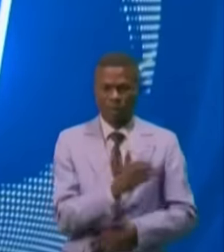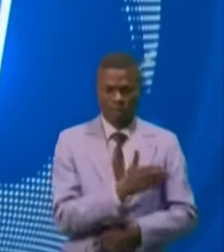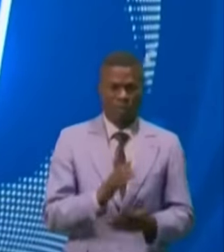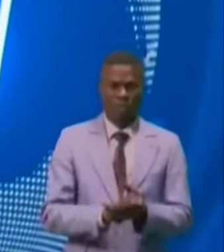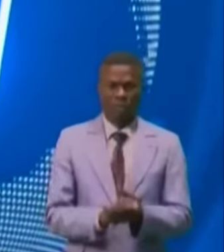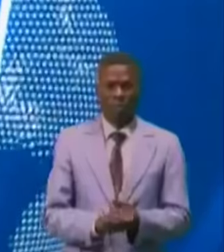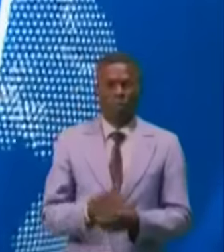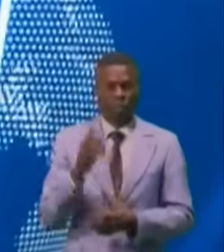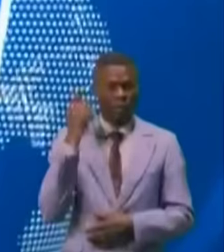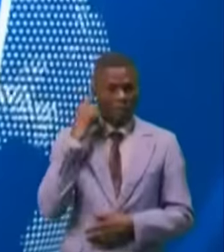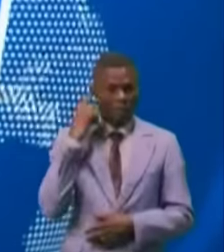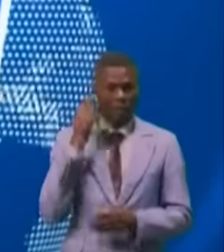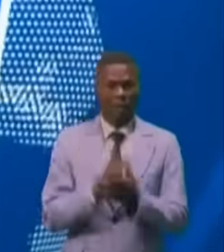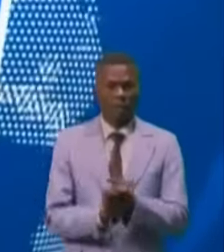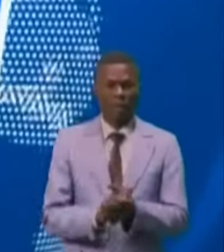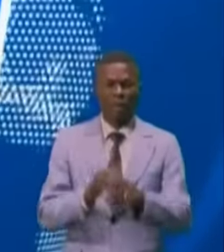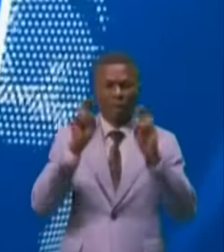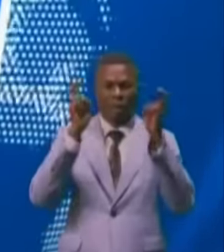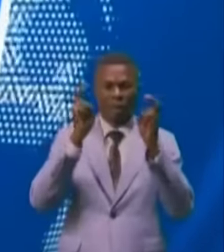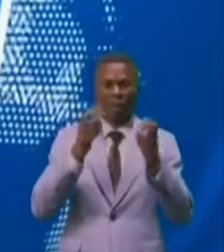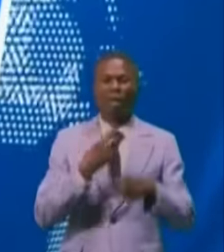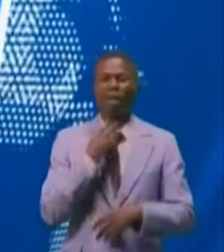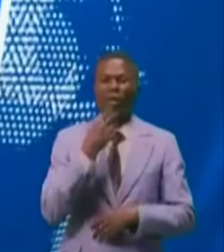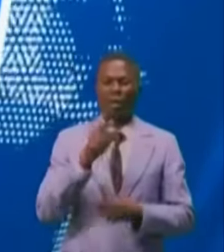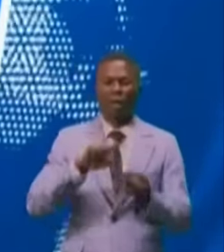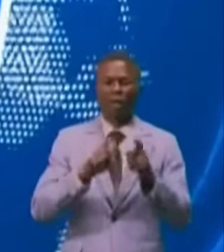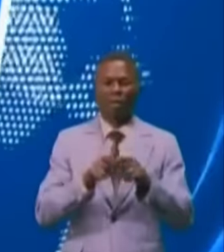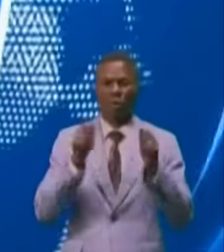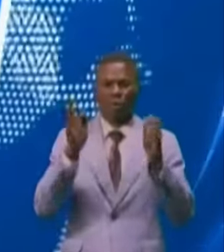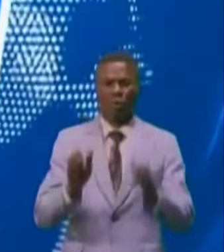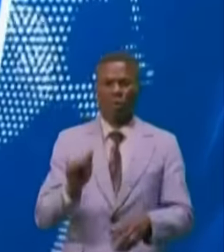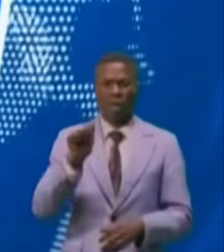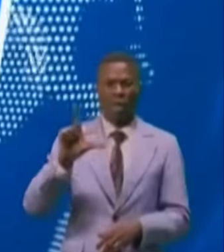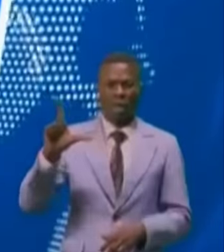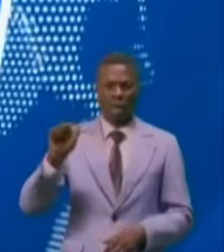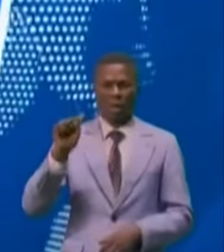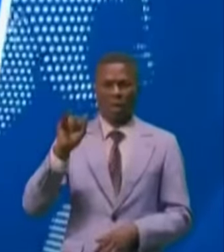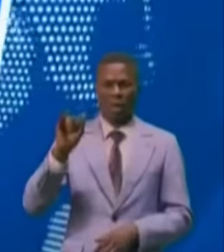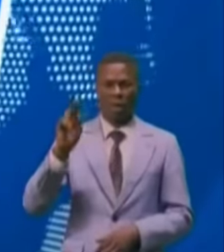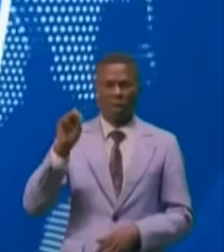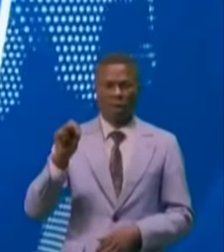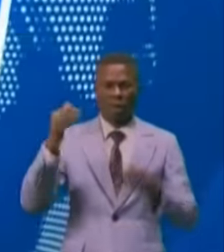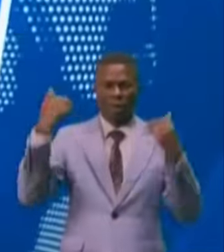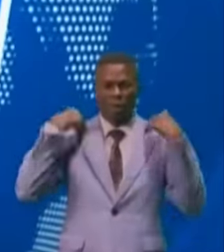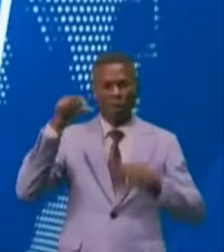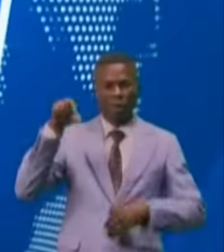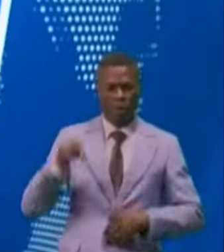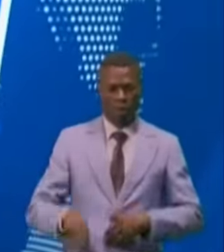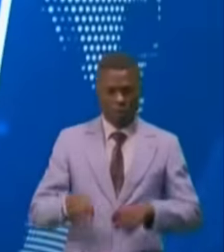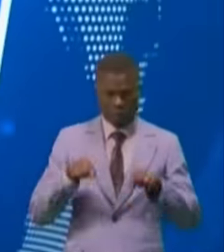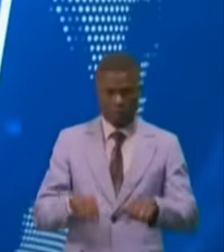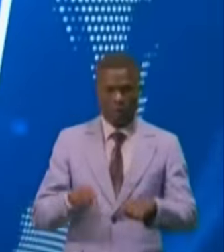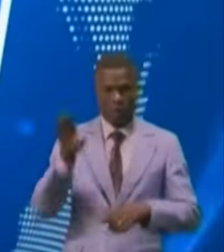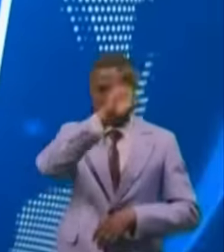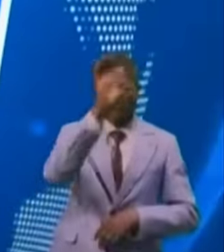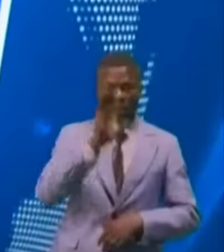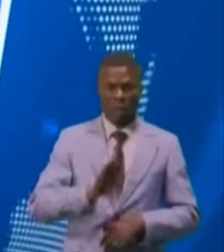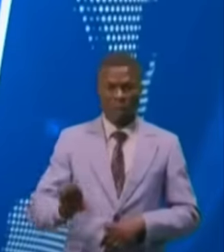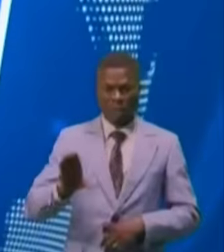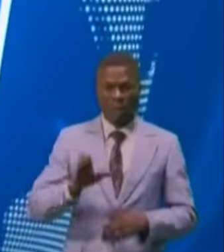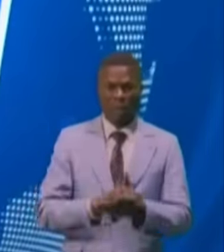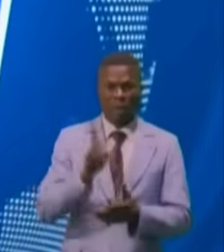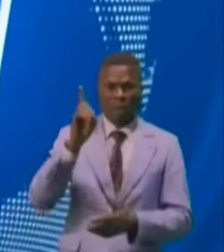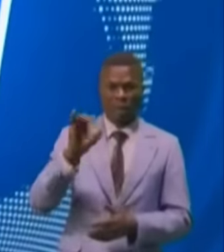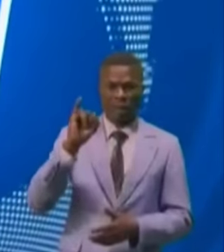certainement reconnu le timbre vocal de notre confrère Alain Bikay. Le chef des quartiers se trouvant dans la commune de Dilala, dans